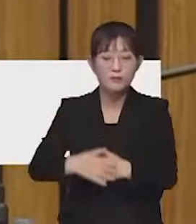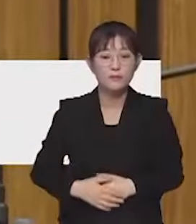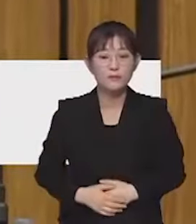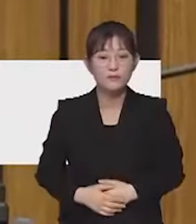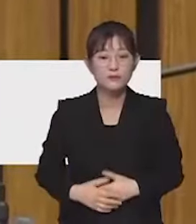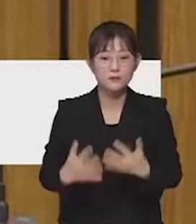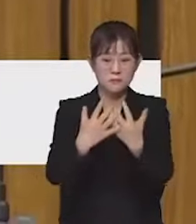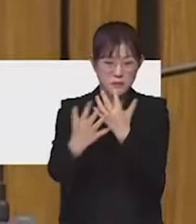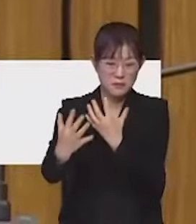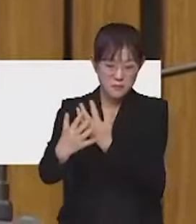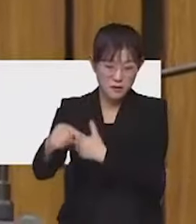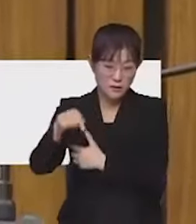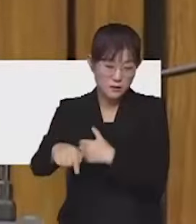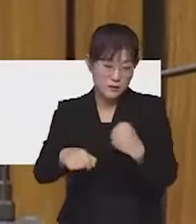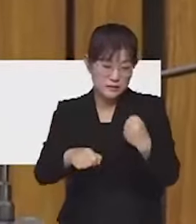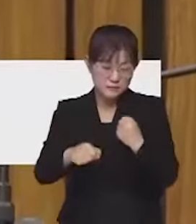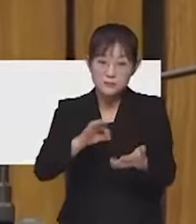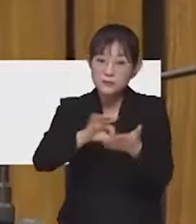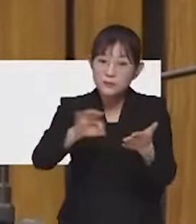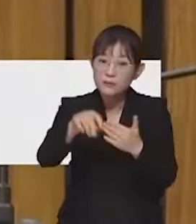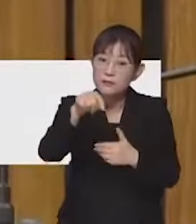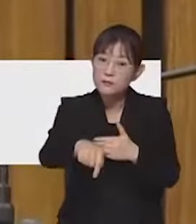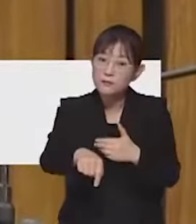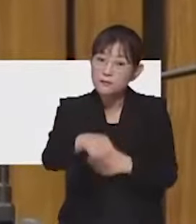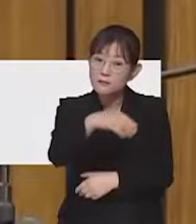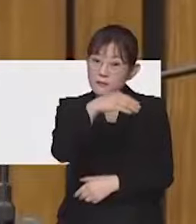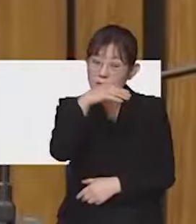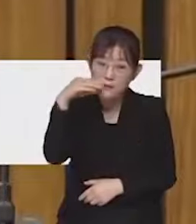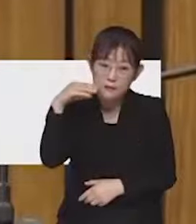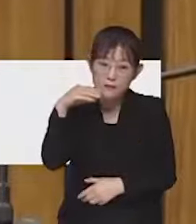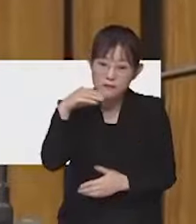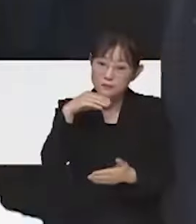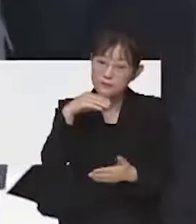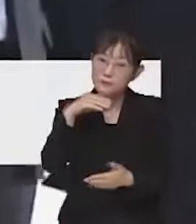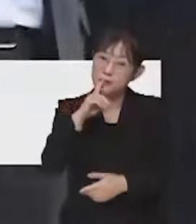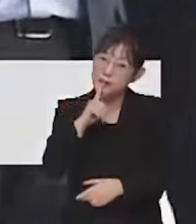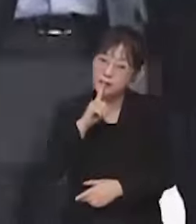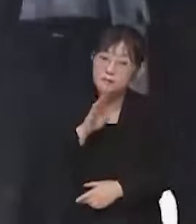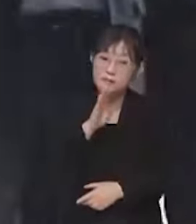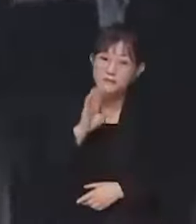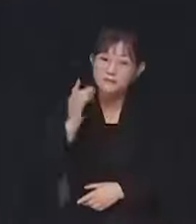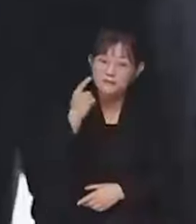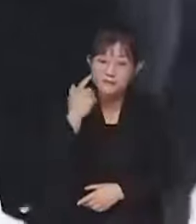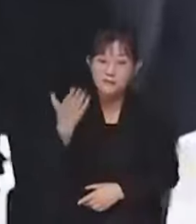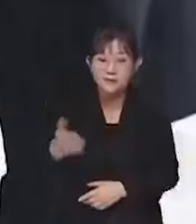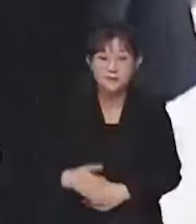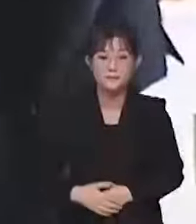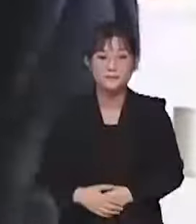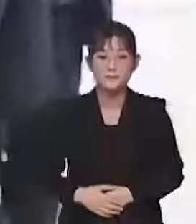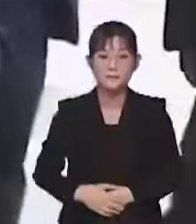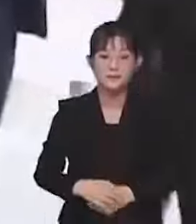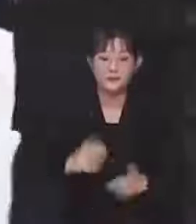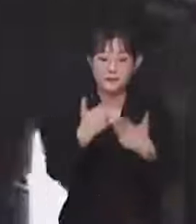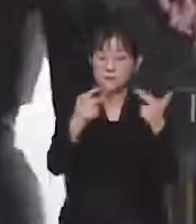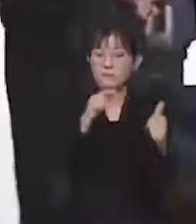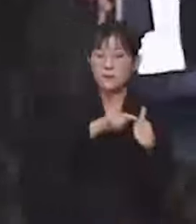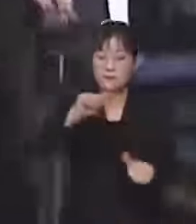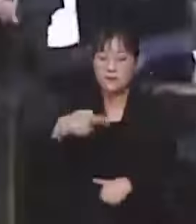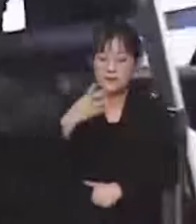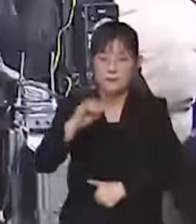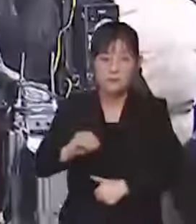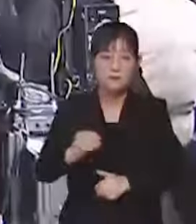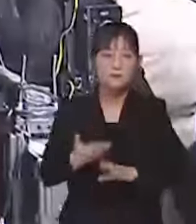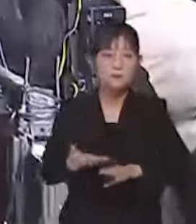그걸 정상화하기 위해서 또 이런 에너지가 소비돼야 하는 겁니까? 이 대표에게 15일 100만 원 이상의 벌금형이